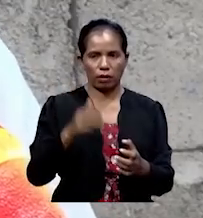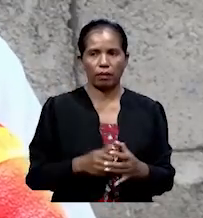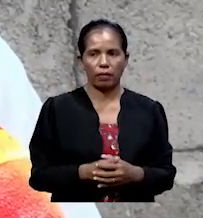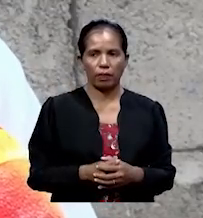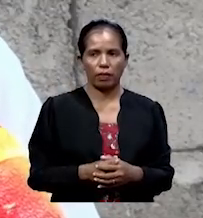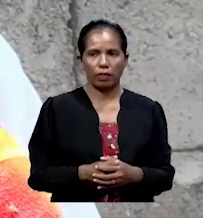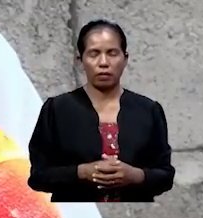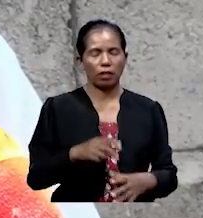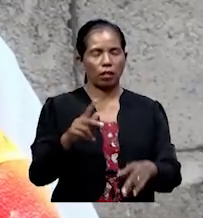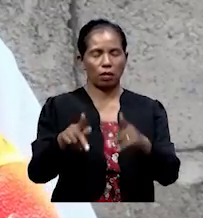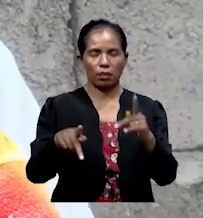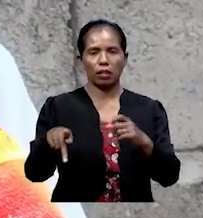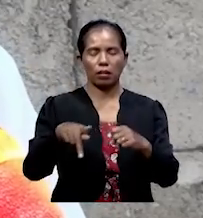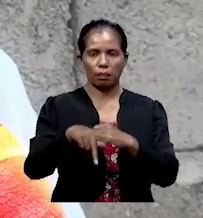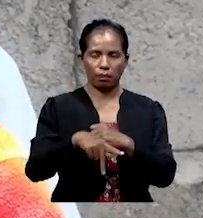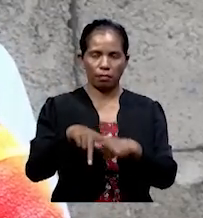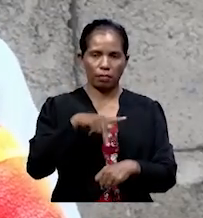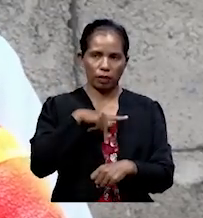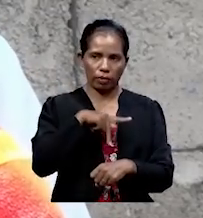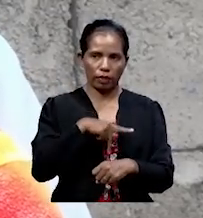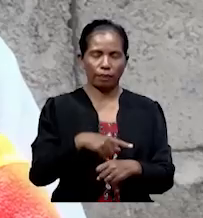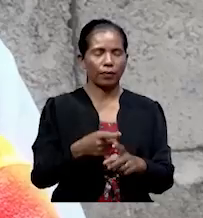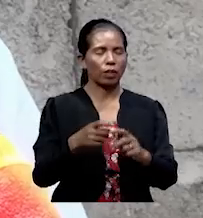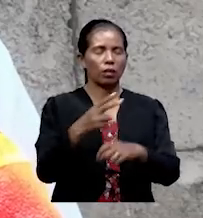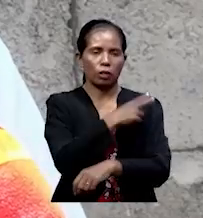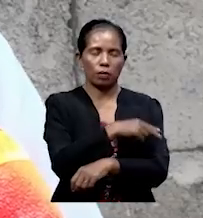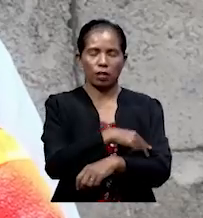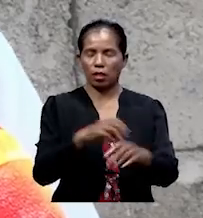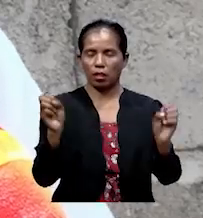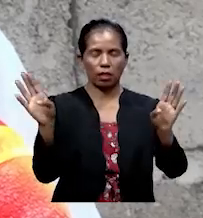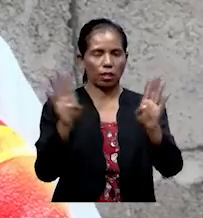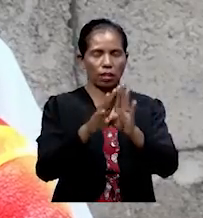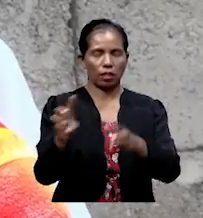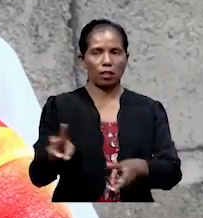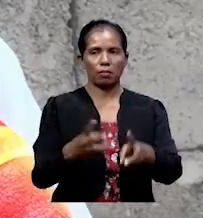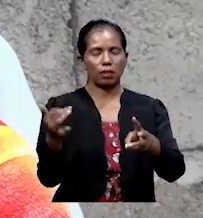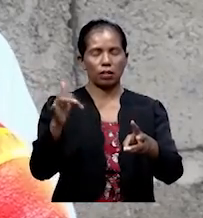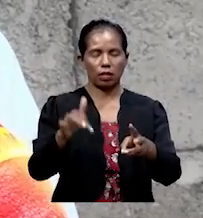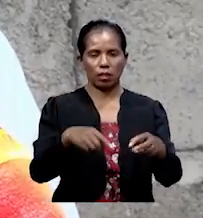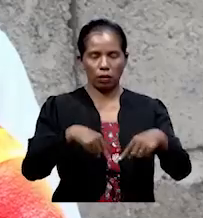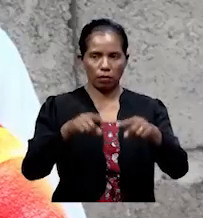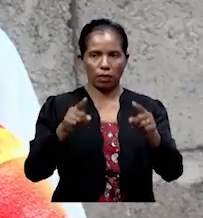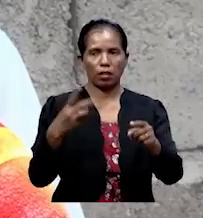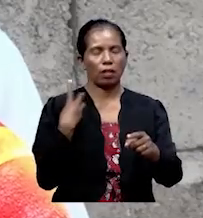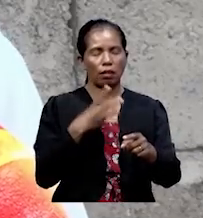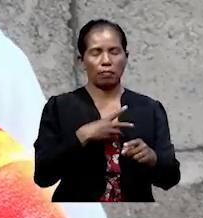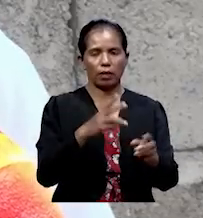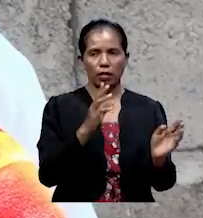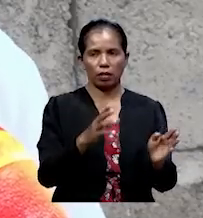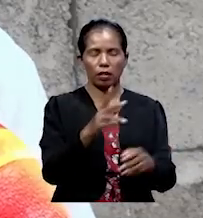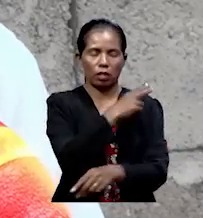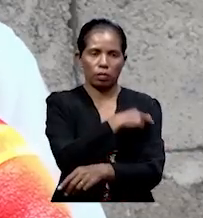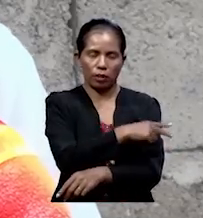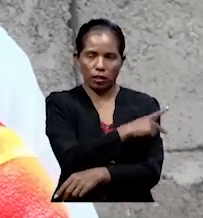nya pribadi agora ida hospital ata kadalanda persira tu ba plana minyam follow up ne nafatin iha klinik kecuali